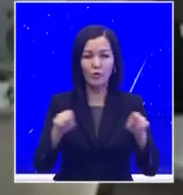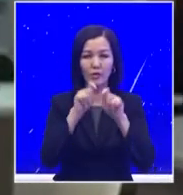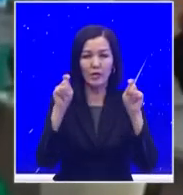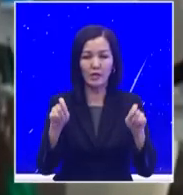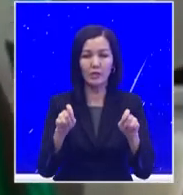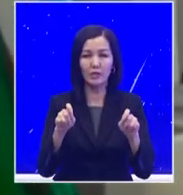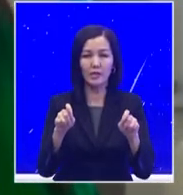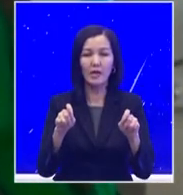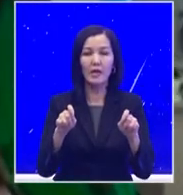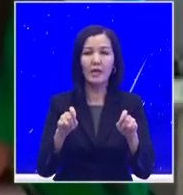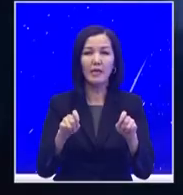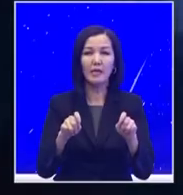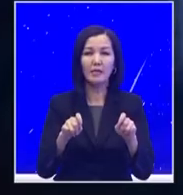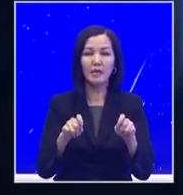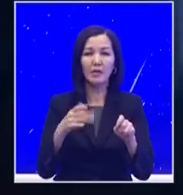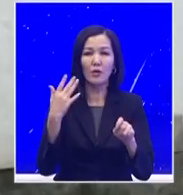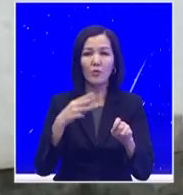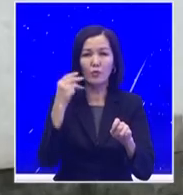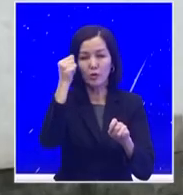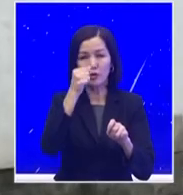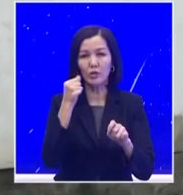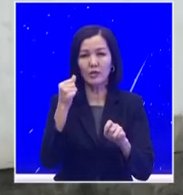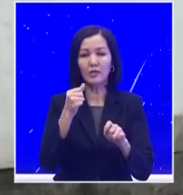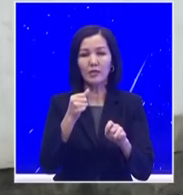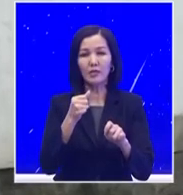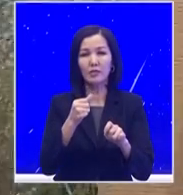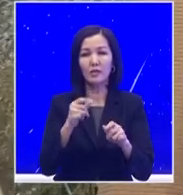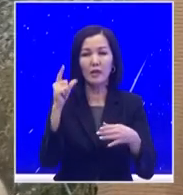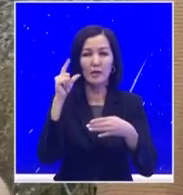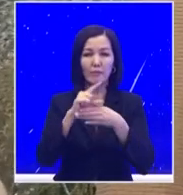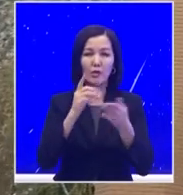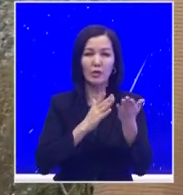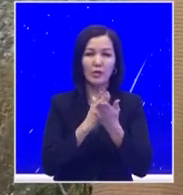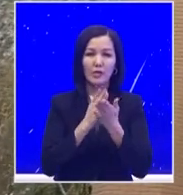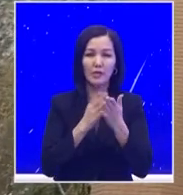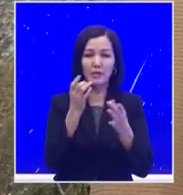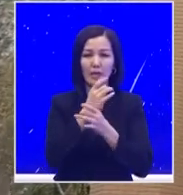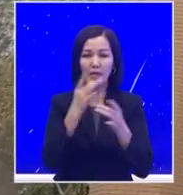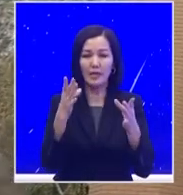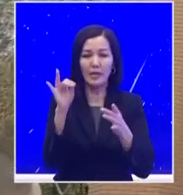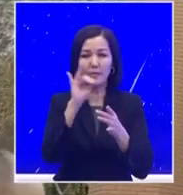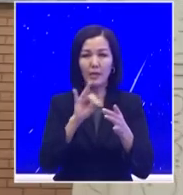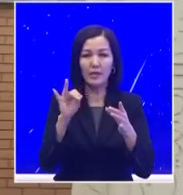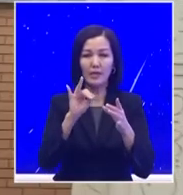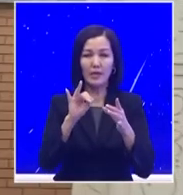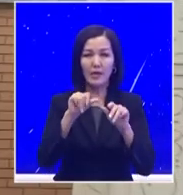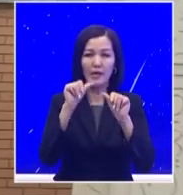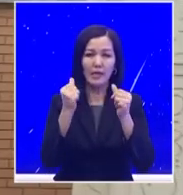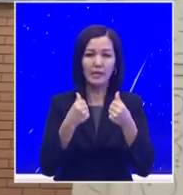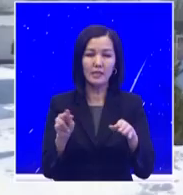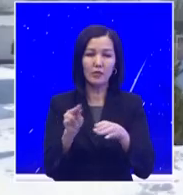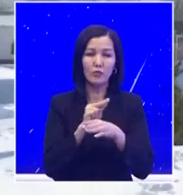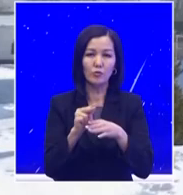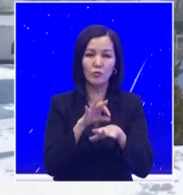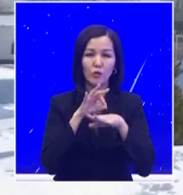медреселер бой көтерді. Ширек ғасырдан астам уақыт ішінде елімізде мешіттер мен тарихи мәдени ескерткіштер қалпына келтіріліп, жөндеулерден